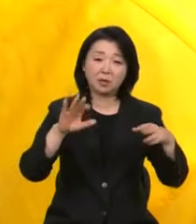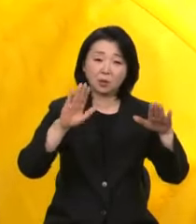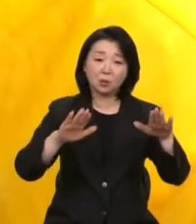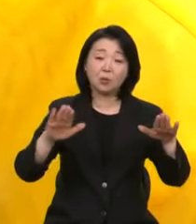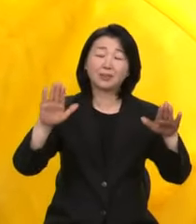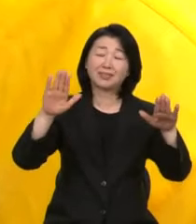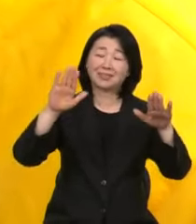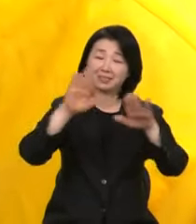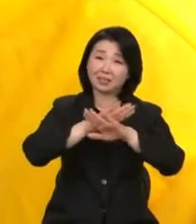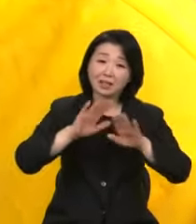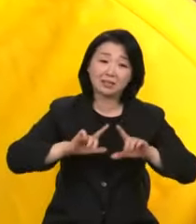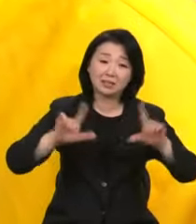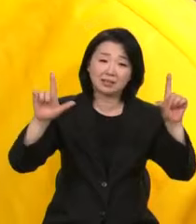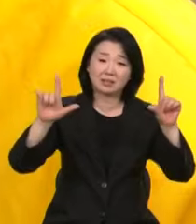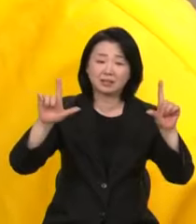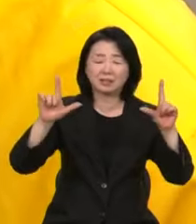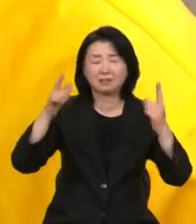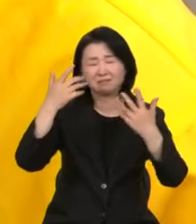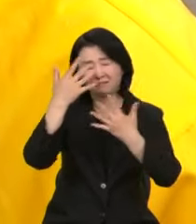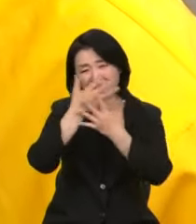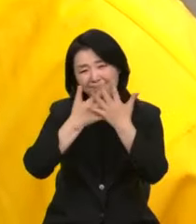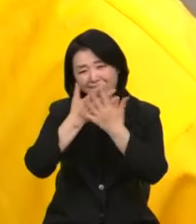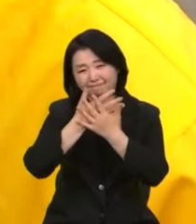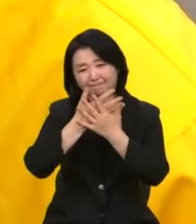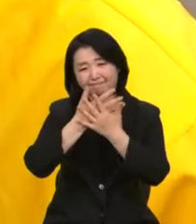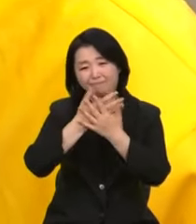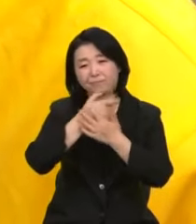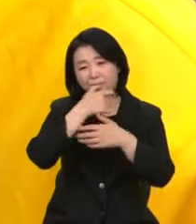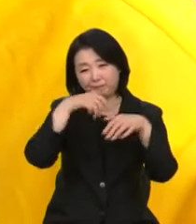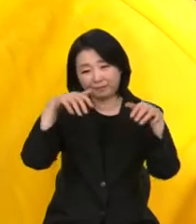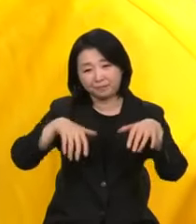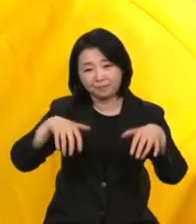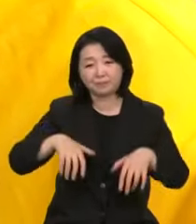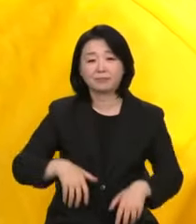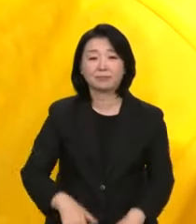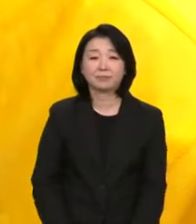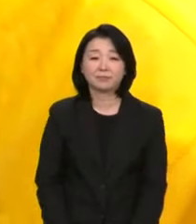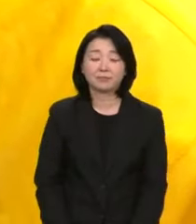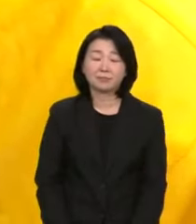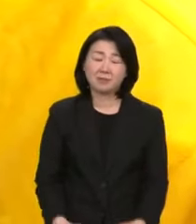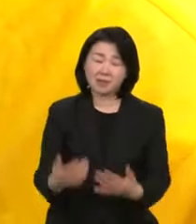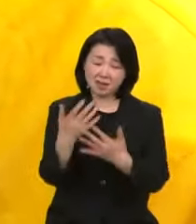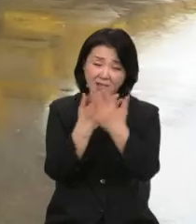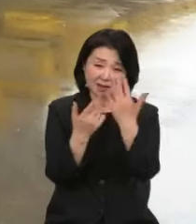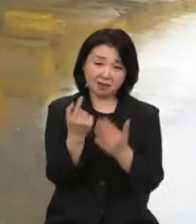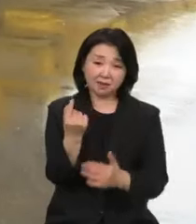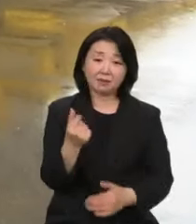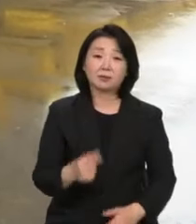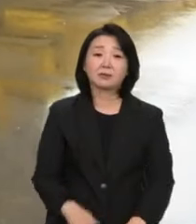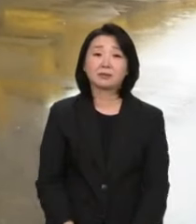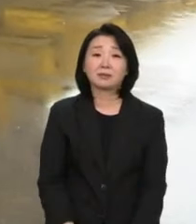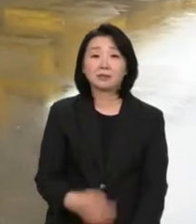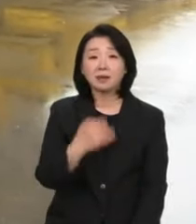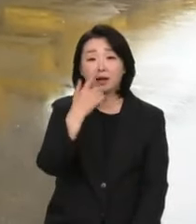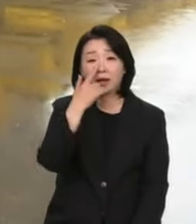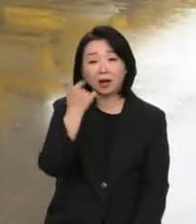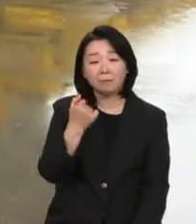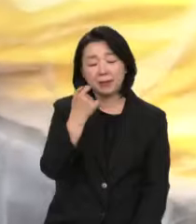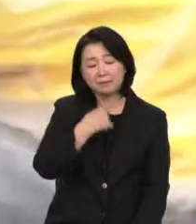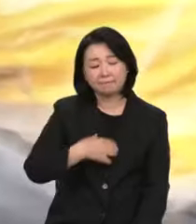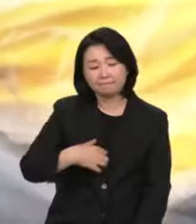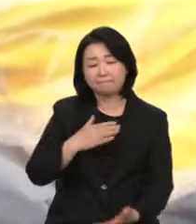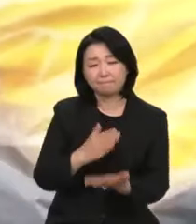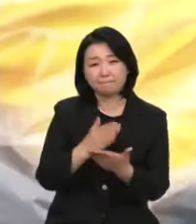날씨 흐리고 비, 안개 조금. 아버지는 슬퍼하지